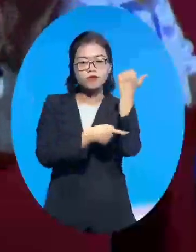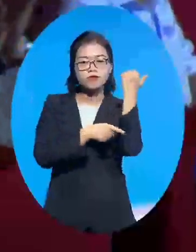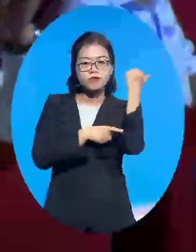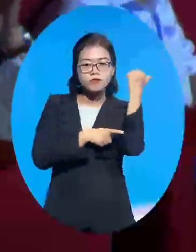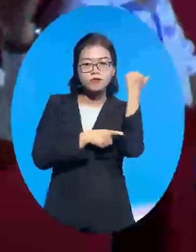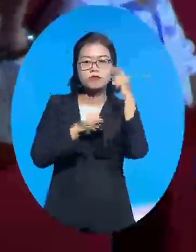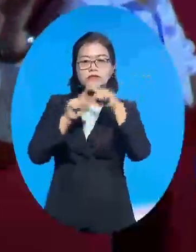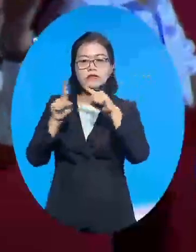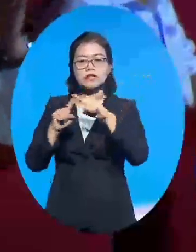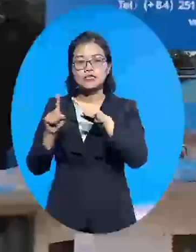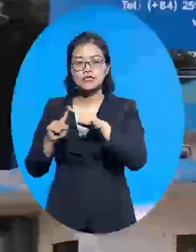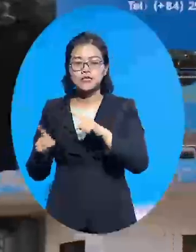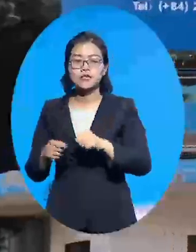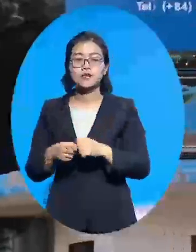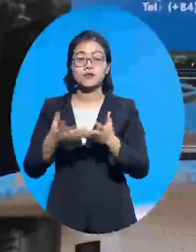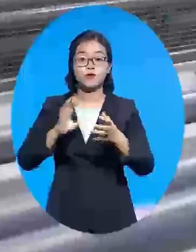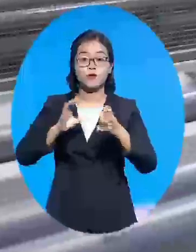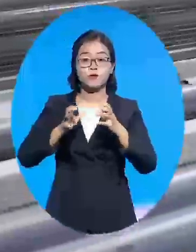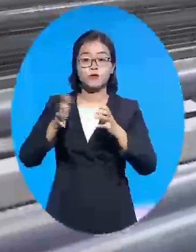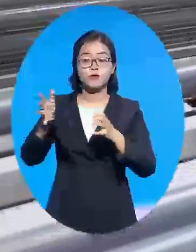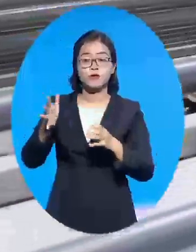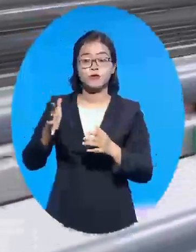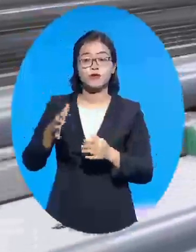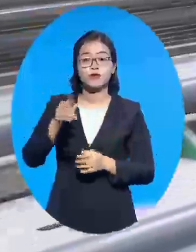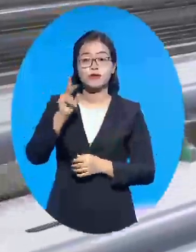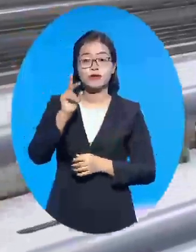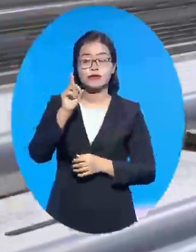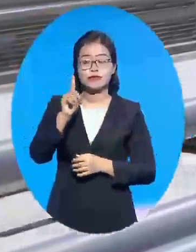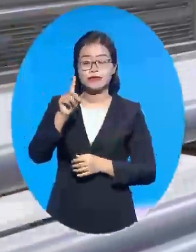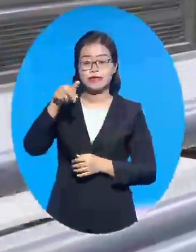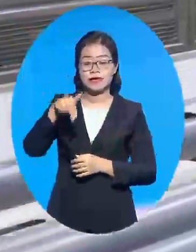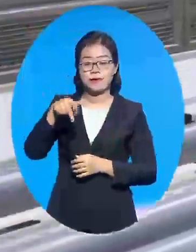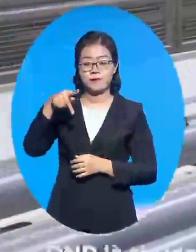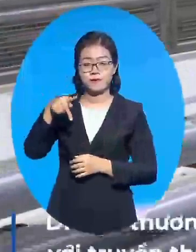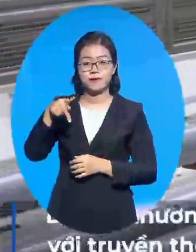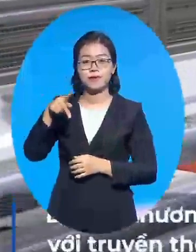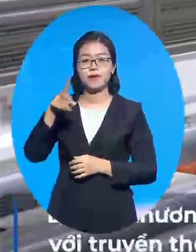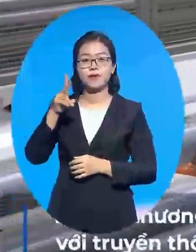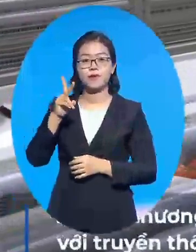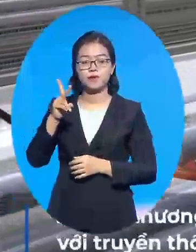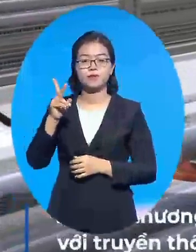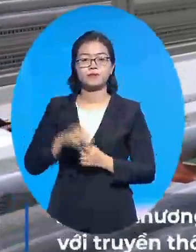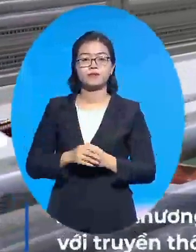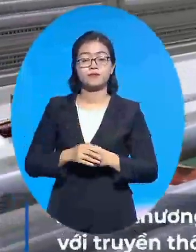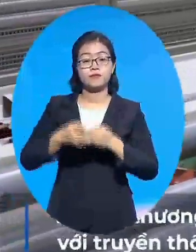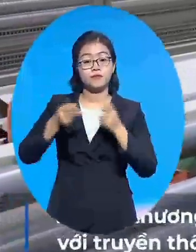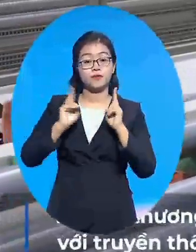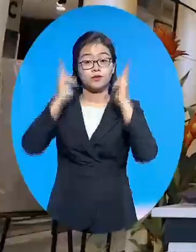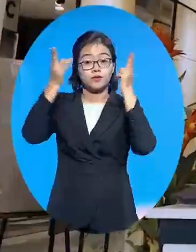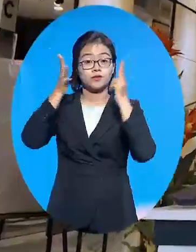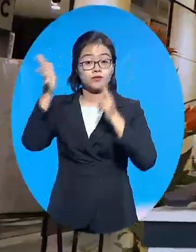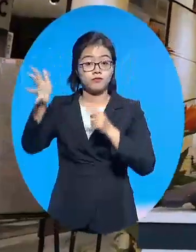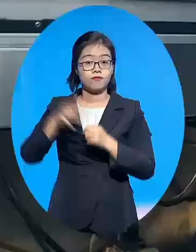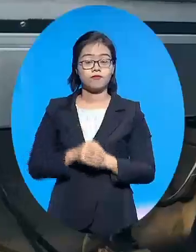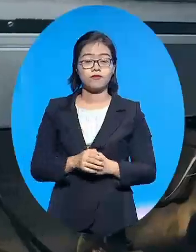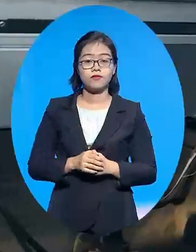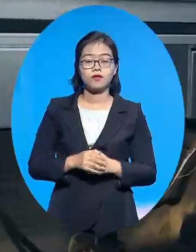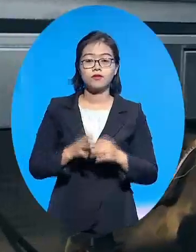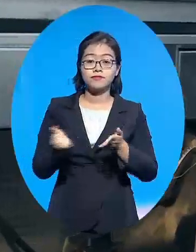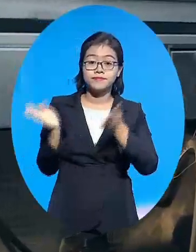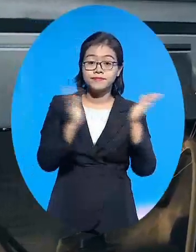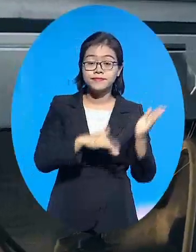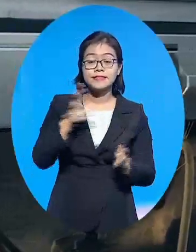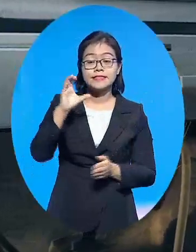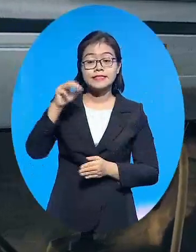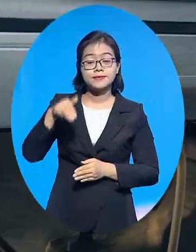HDPE của công ty cổ phần dnp ond nhựa Đồng Nai sản phẩm gạch ốp lát thương hiệu CMC và ngói tráng men